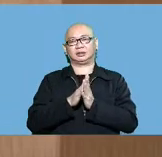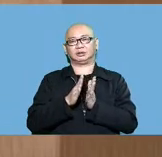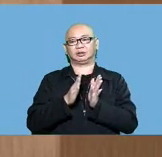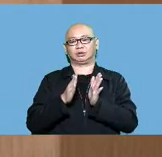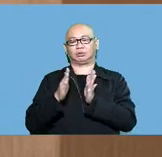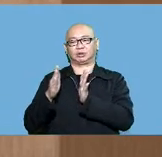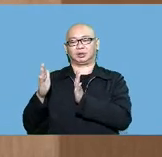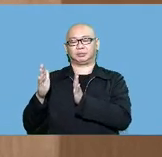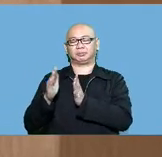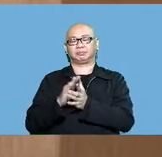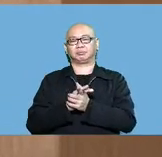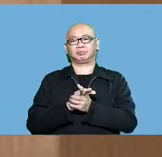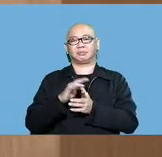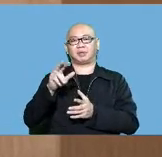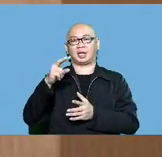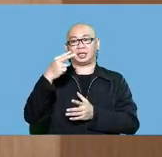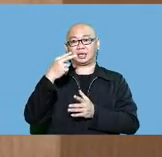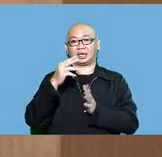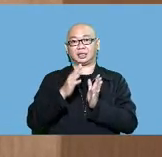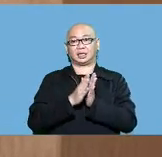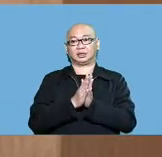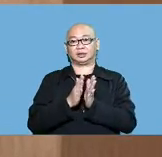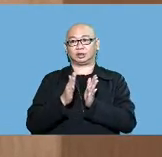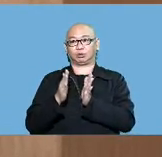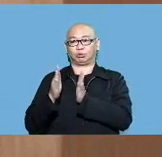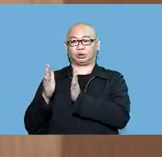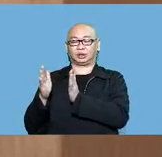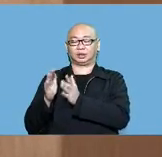seterusnya, memperhatikan dan seterusnya,